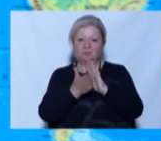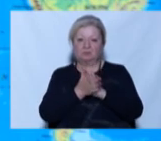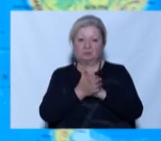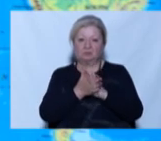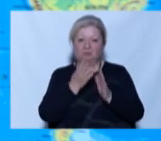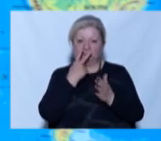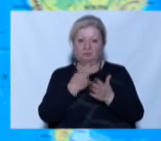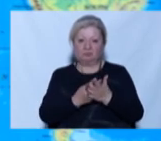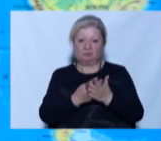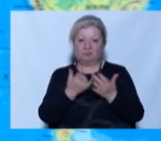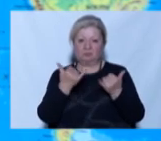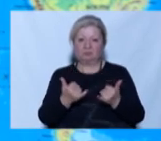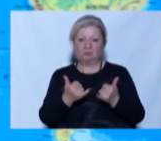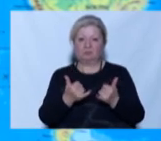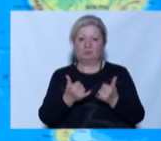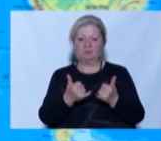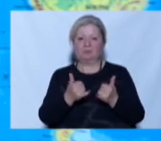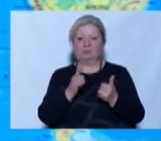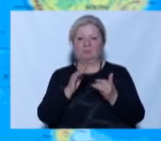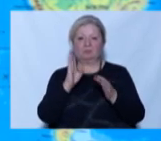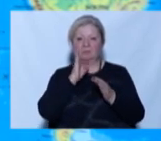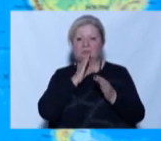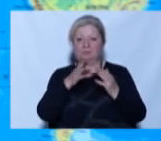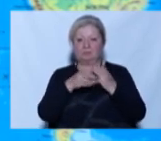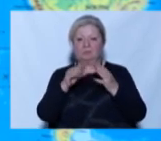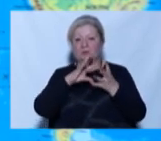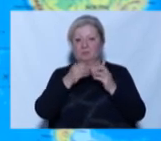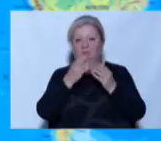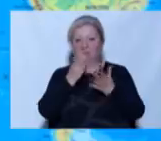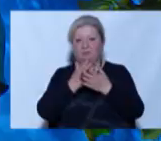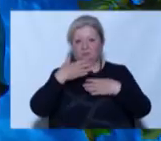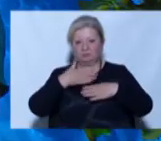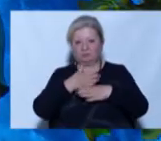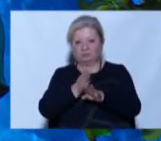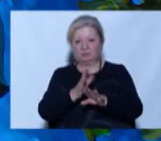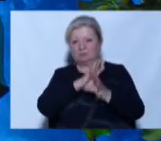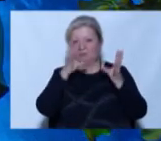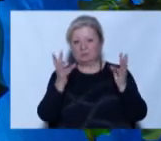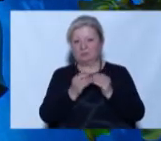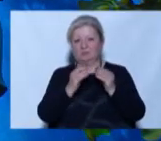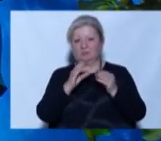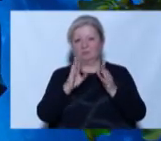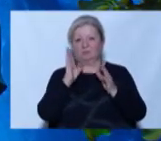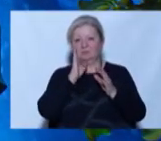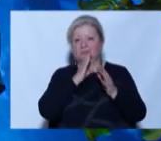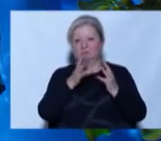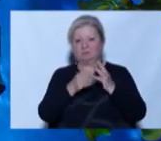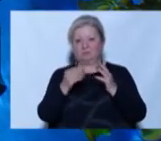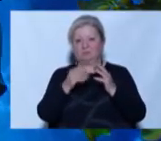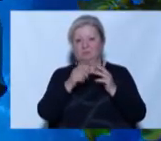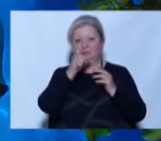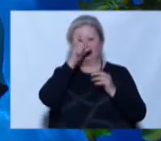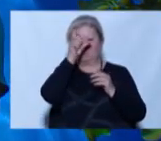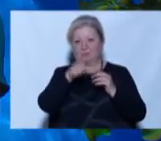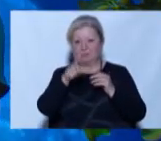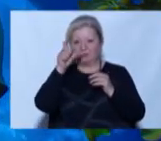მიხედვით დღეს დედამიწაზე ყველაფერი დაყოფილია. მთელი დედამიწა ადამიანმა ჯერ დიდ ფორმებად